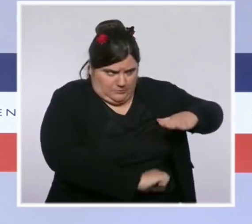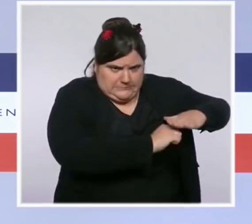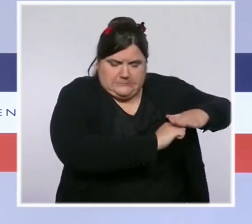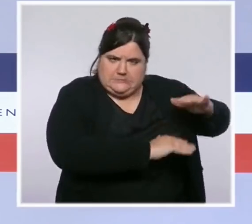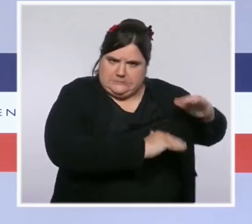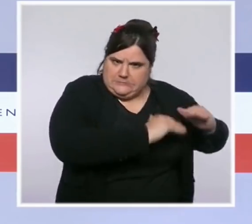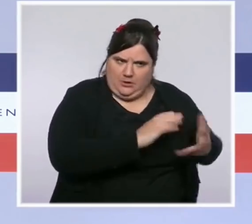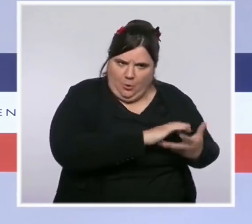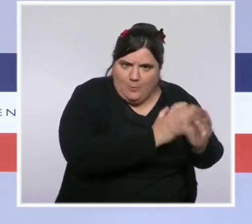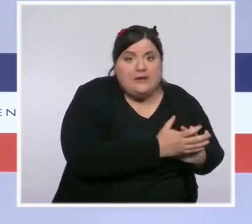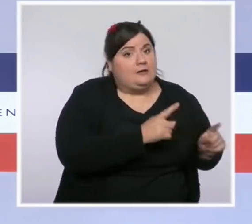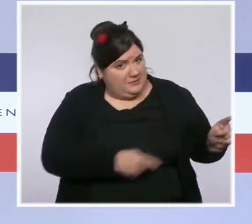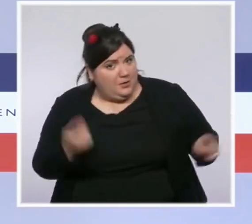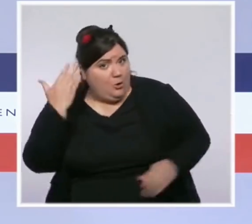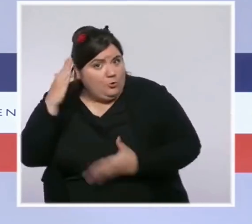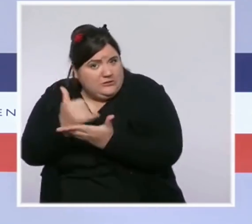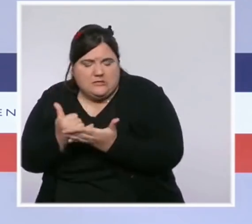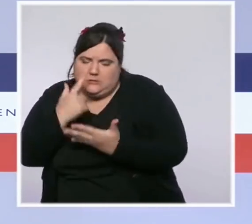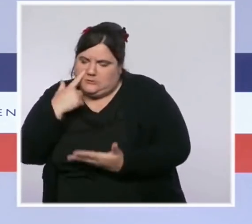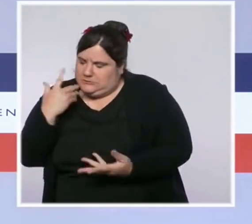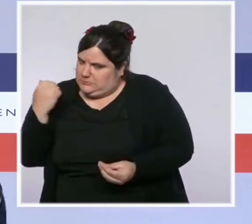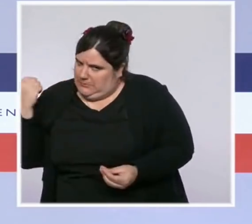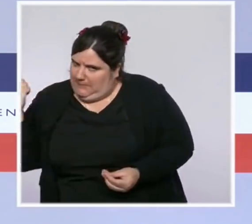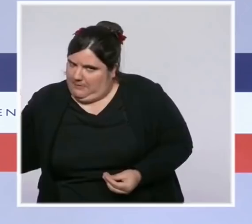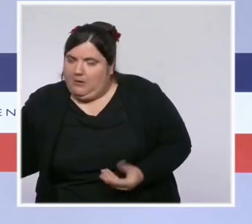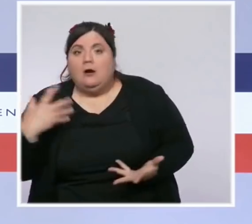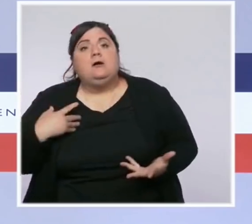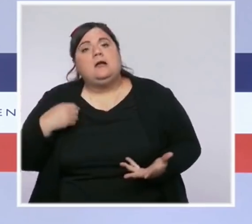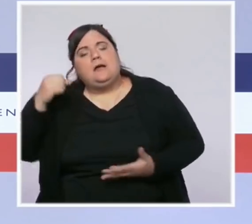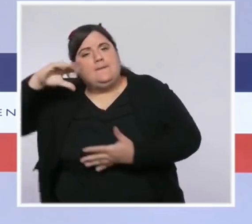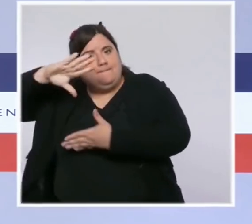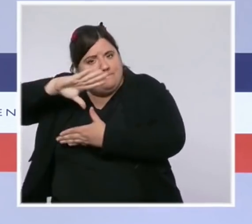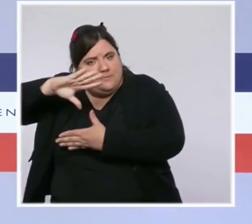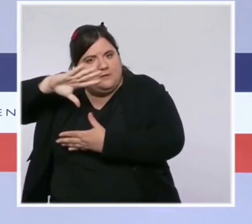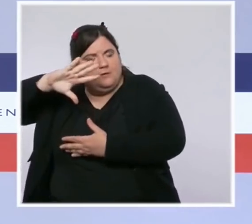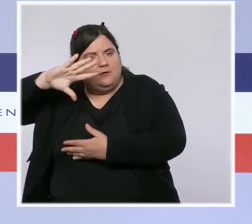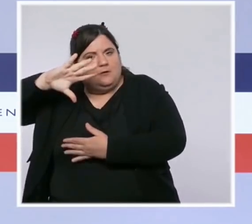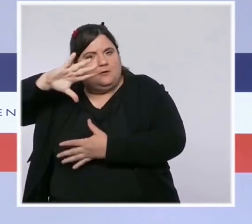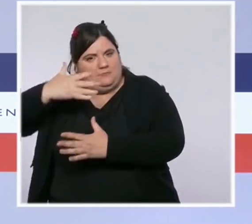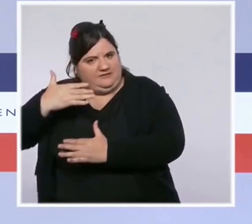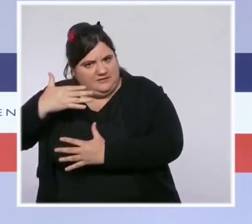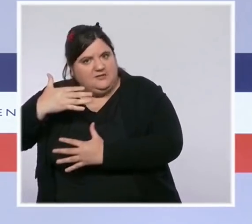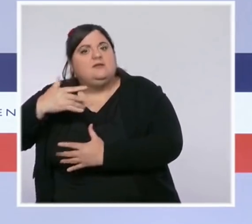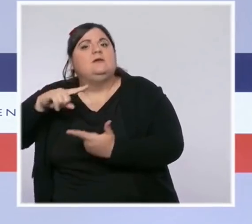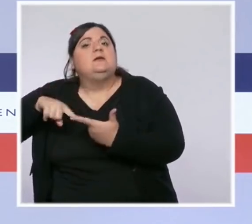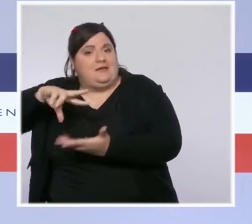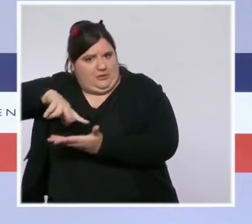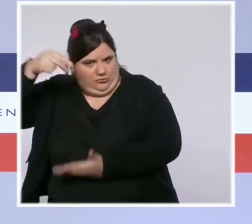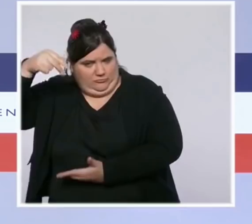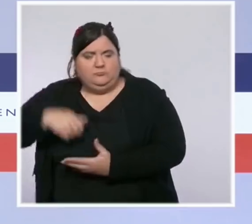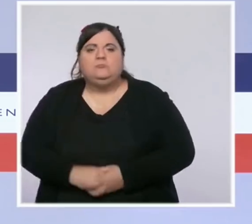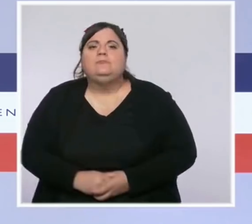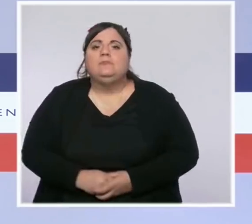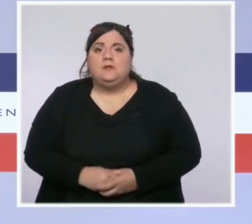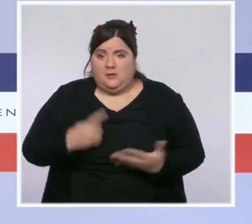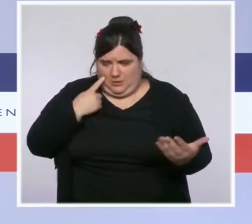et surtout en Martinique. Les signaux d'alerte se multiplient et nous pourrions suivre la même trajectoire que certains de